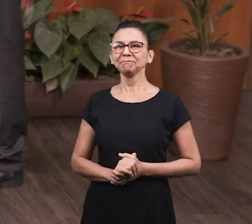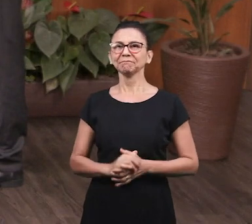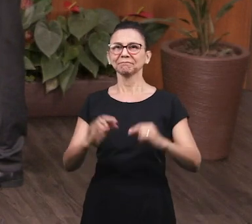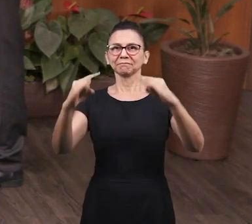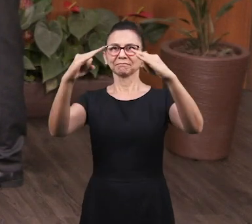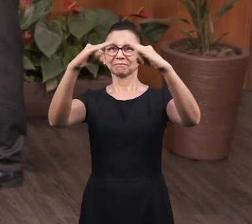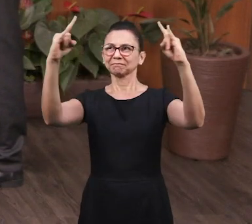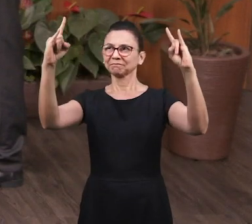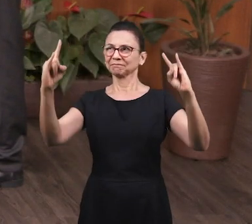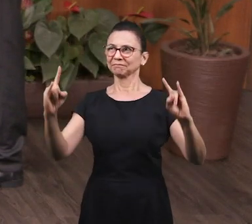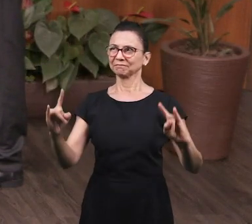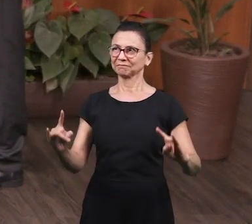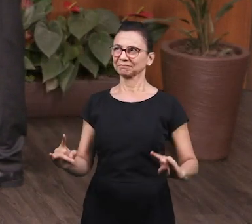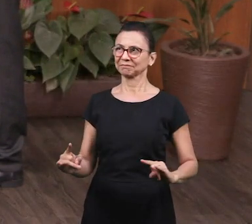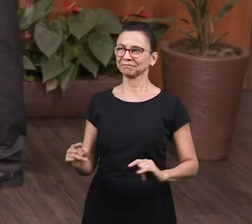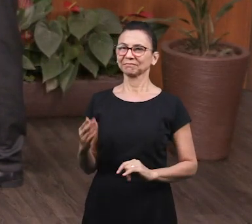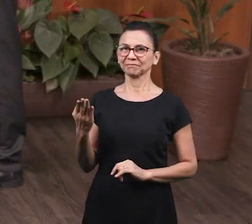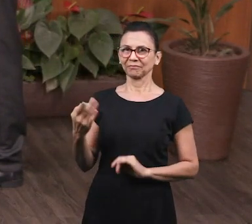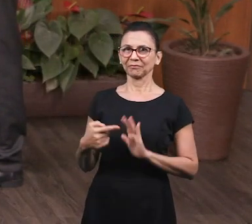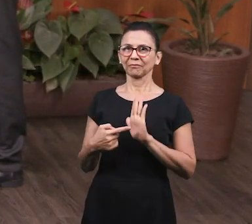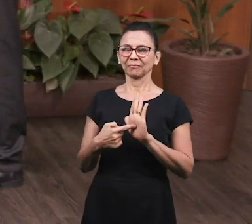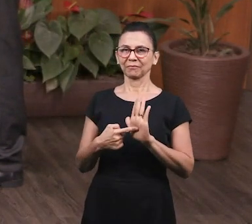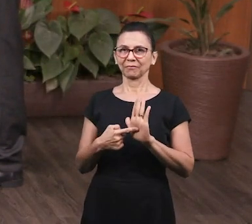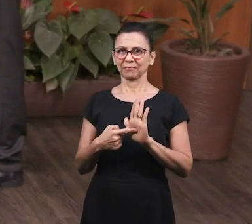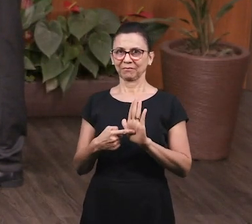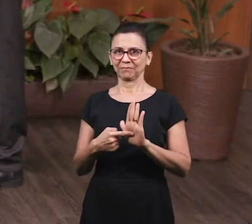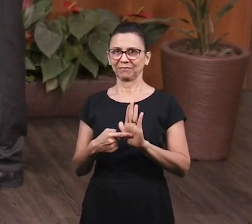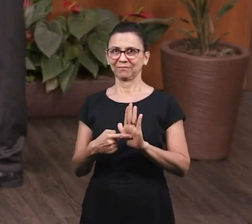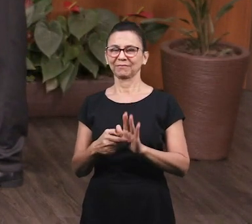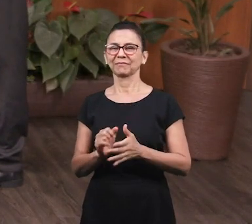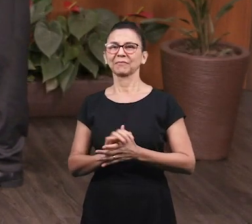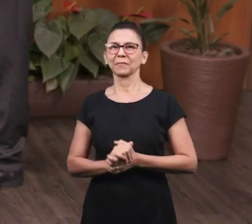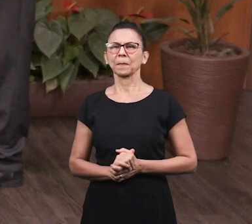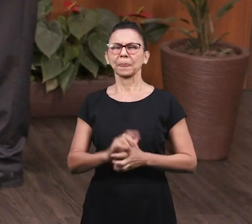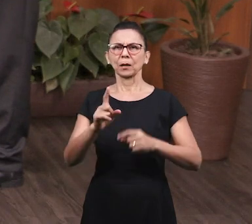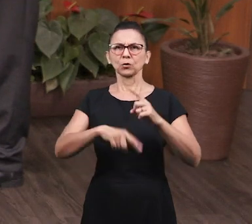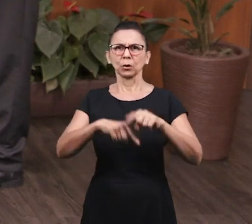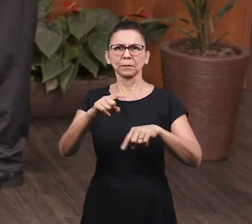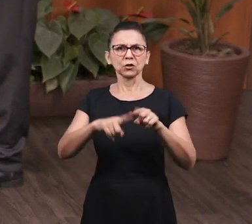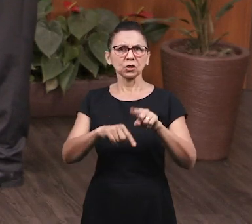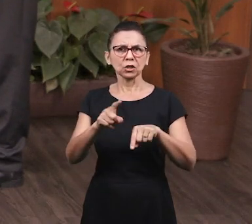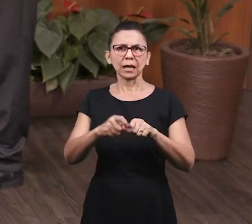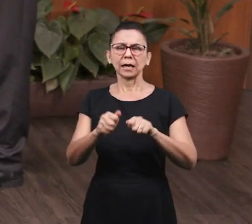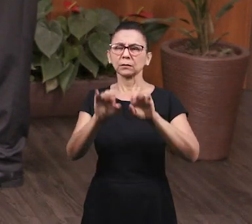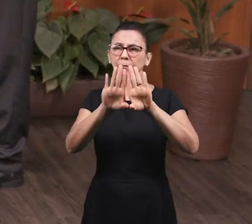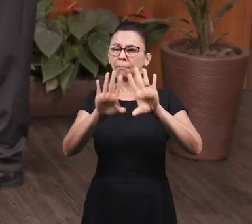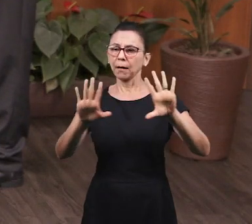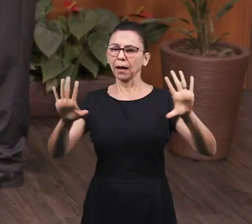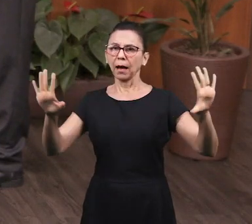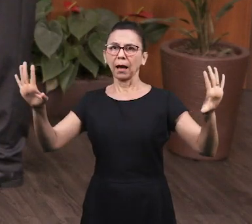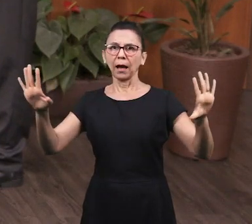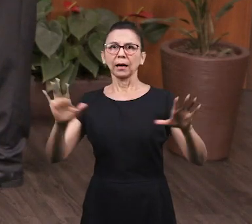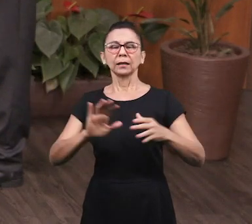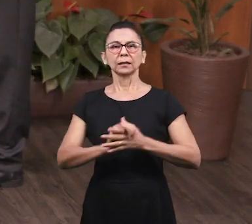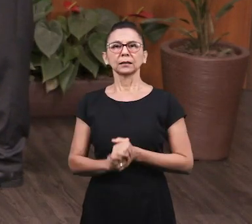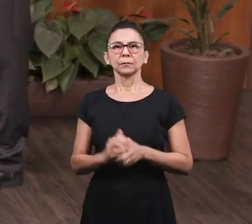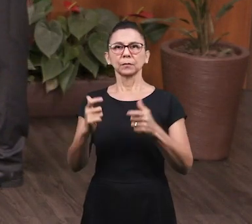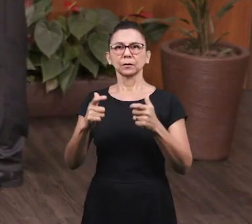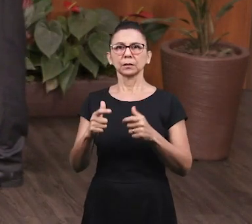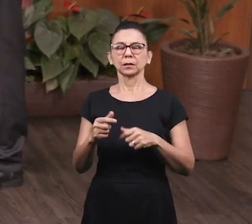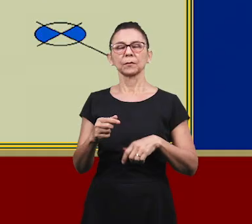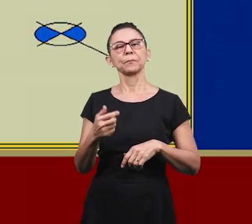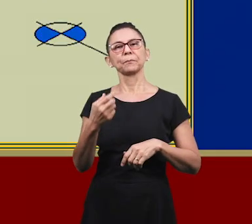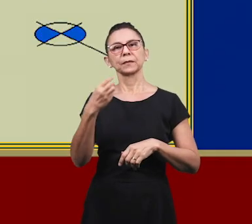tabernacle qui montre son, le, donc le, la tente, la couverture de la